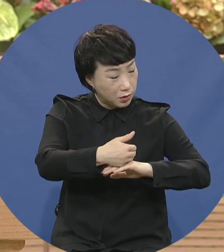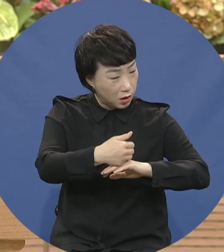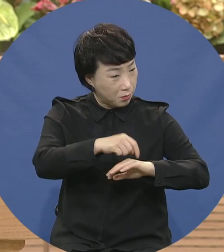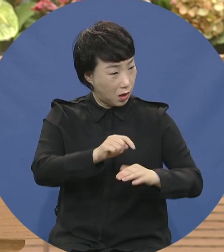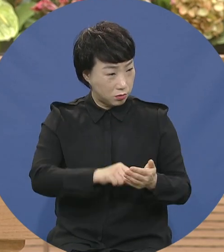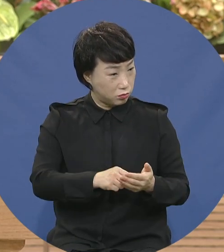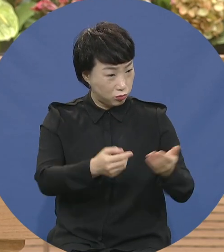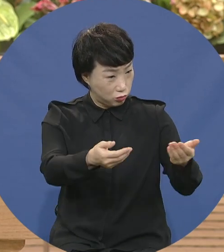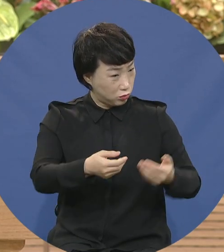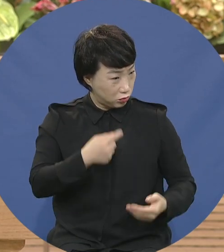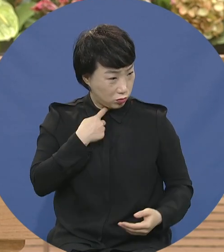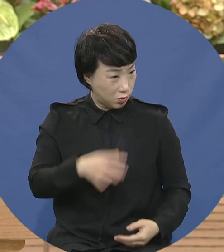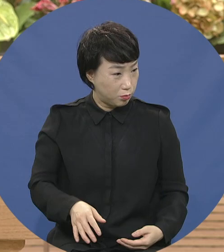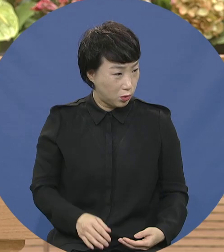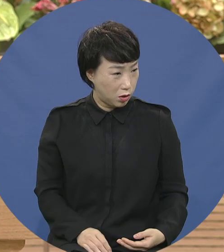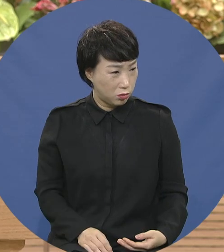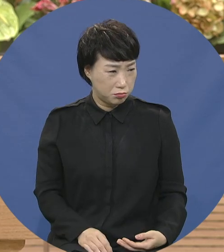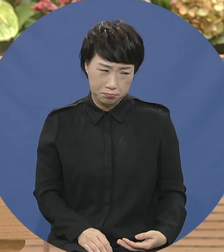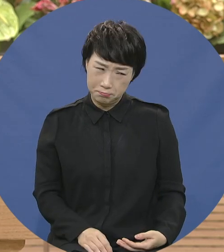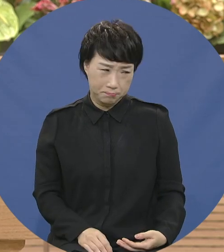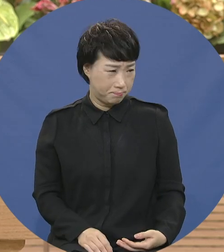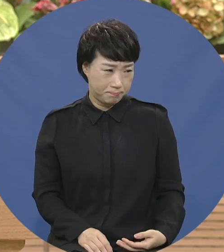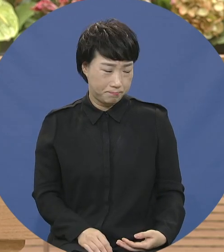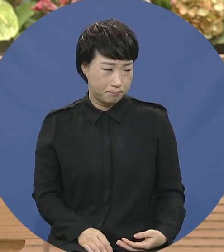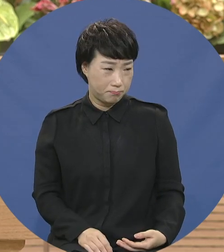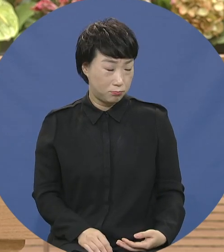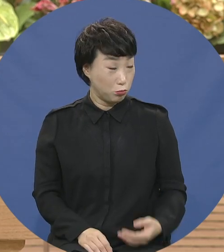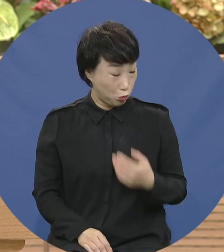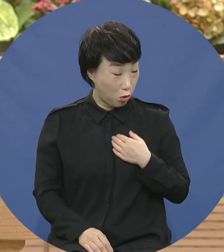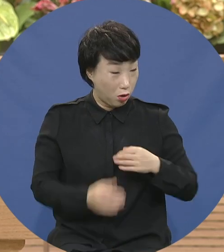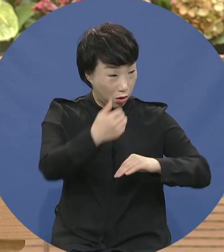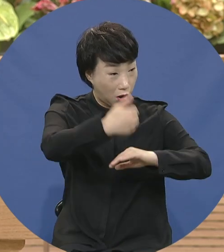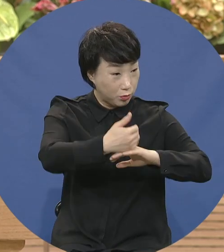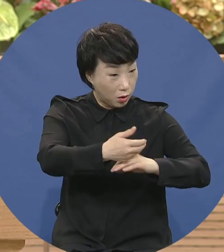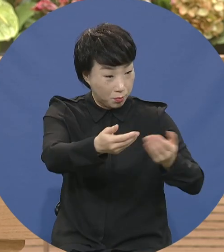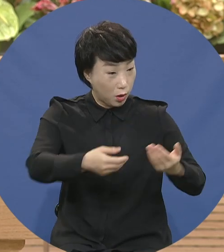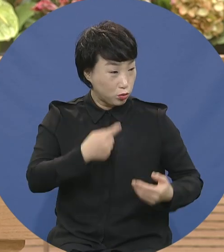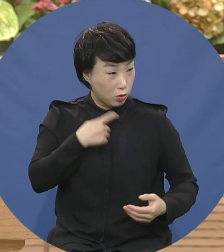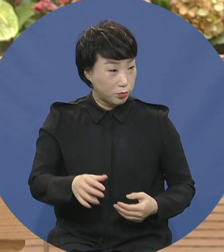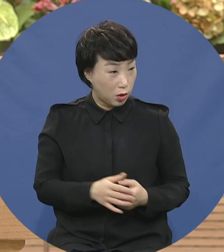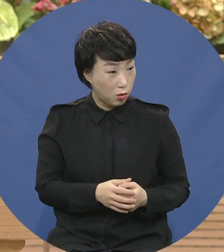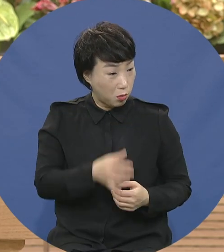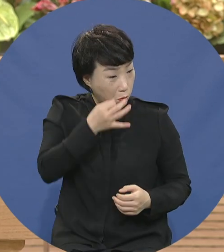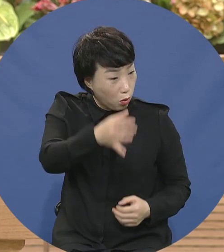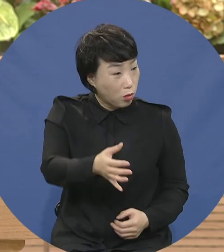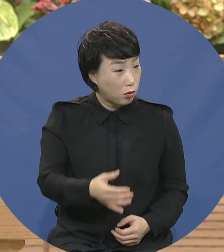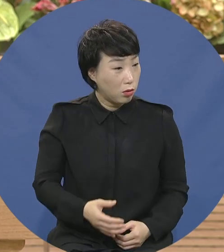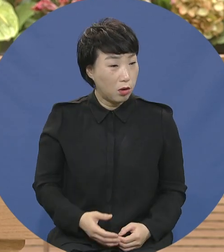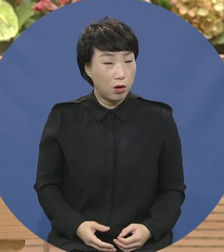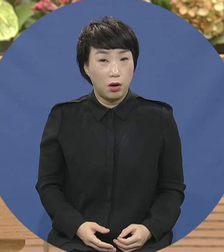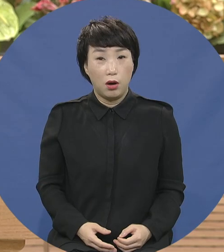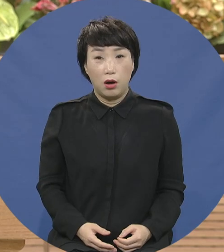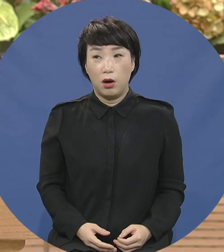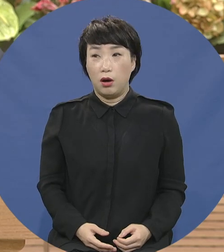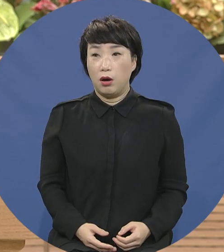마음을 느껴본 적도 없고 받아본 적도 없고 본 적도 없어.